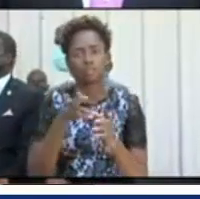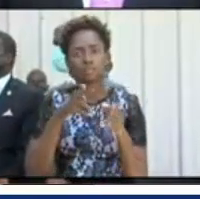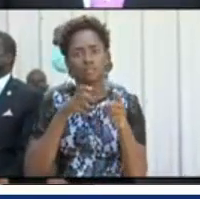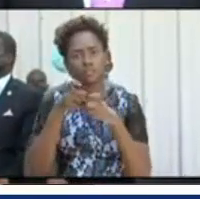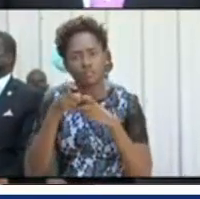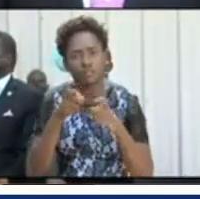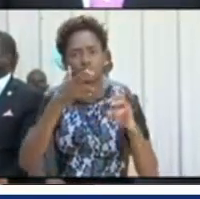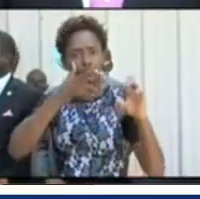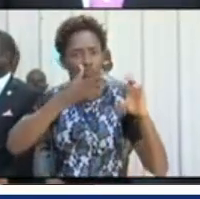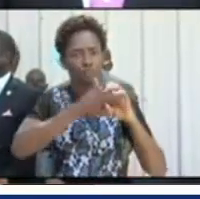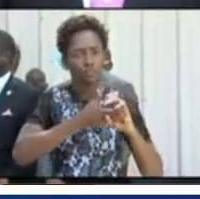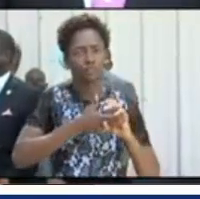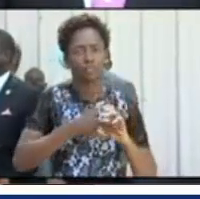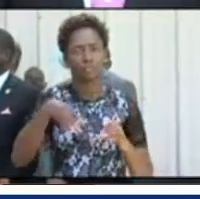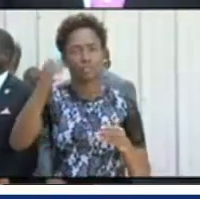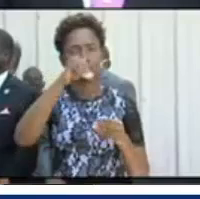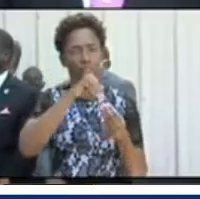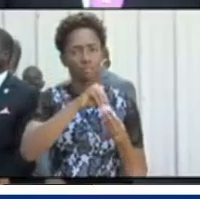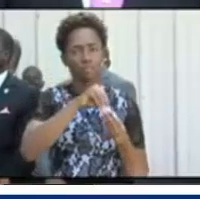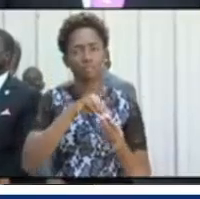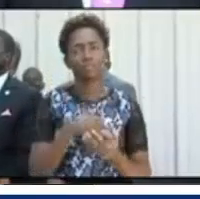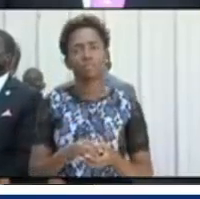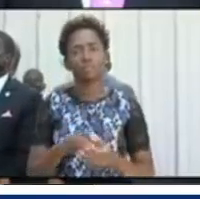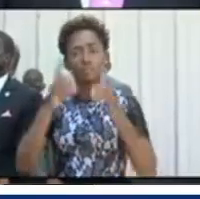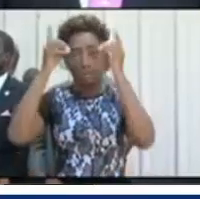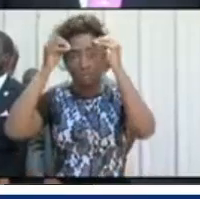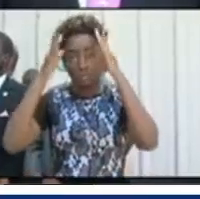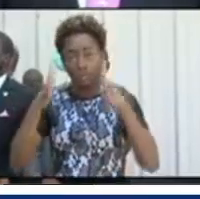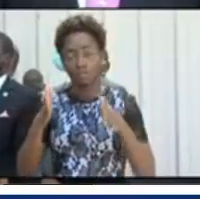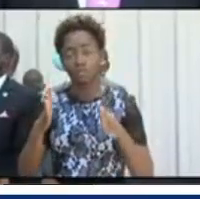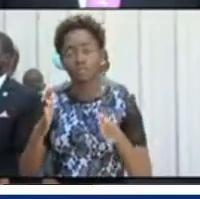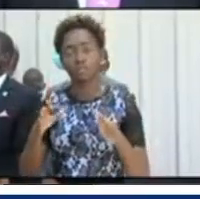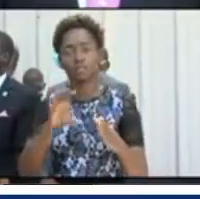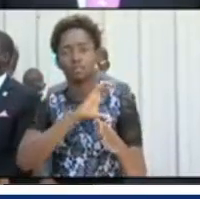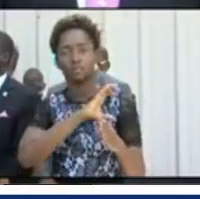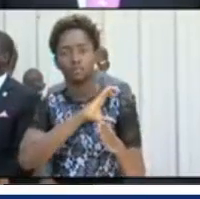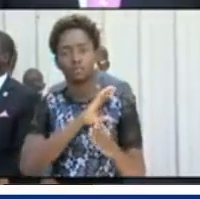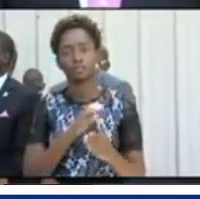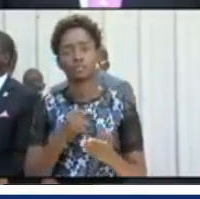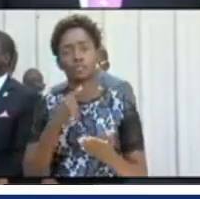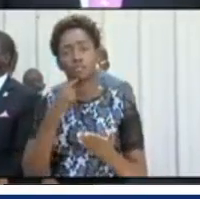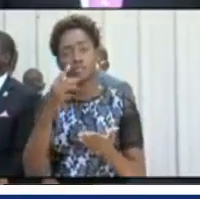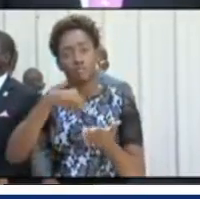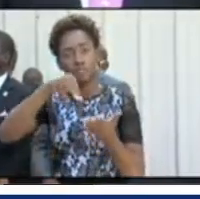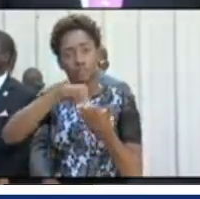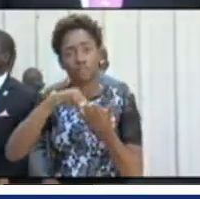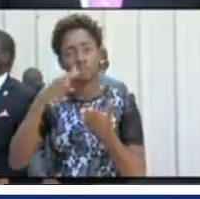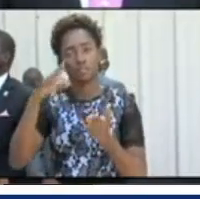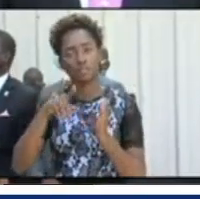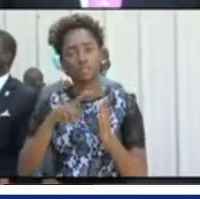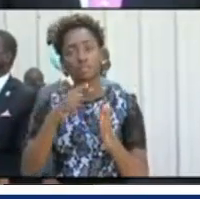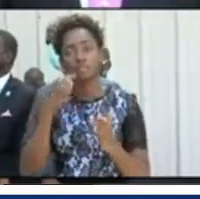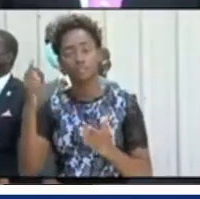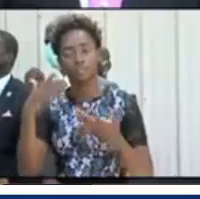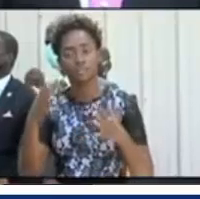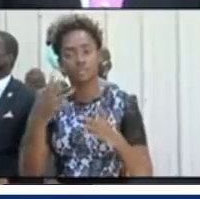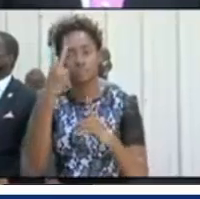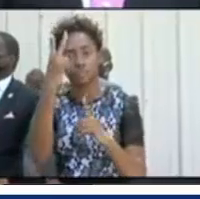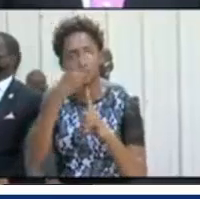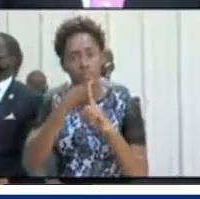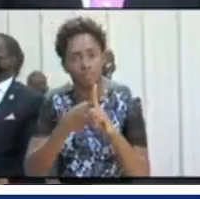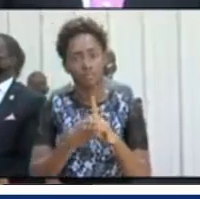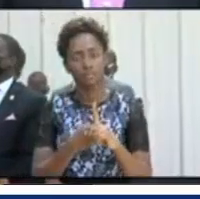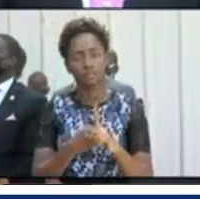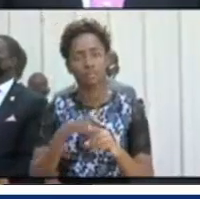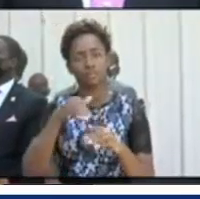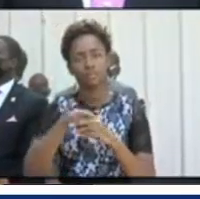mettait et directeur général police qui confirmait que le commencé d'ailleurs et ceci depuis plus de 2 mois